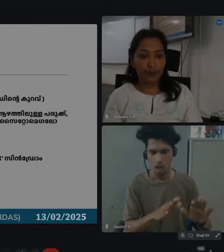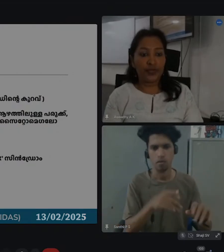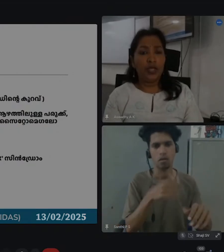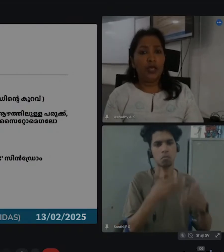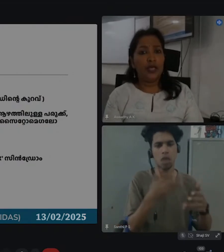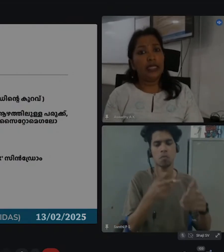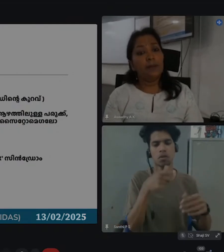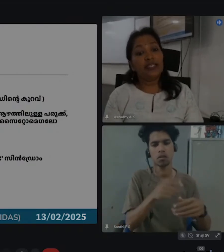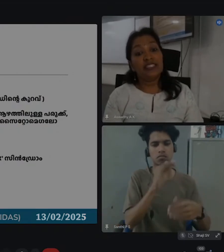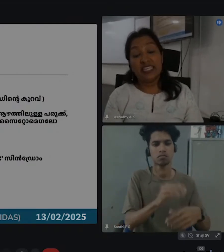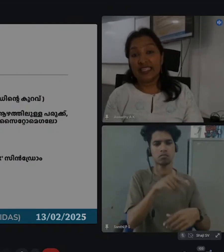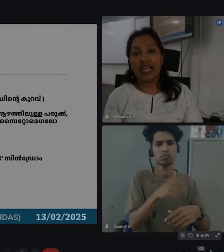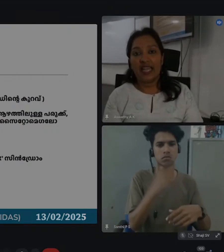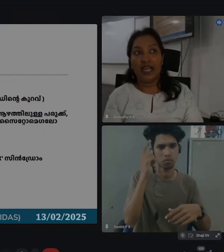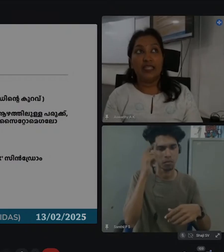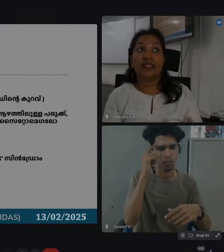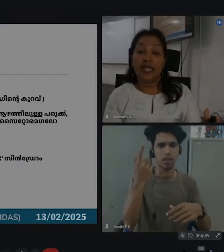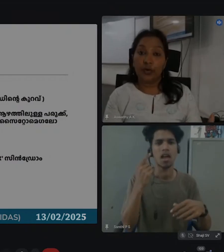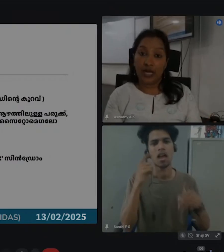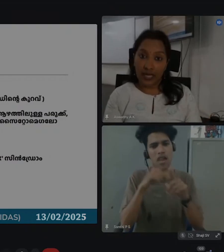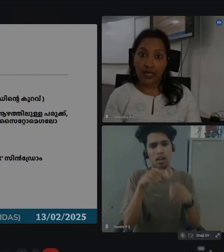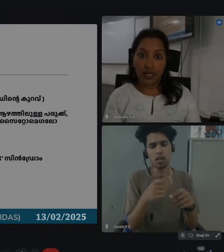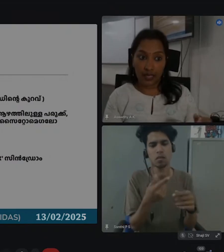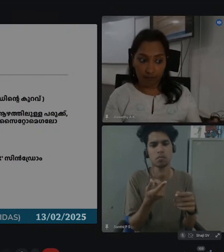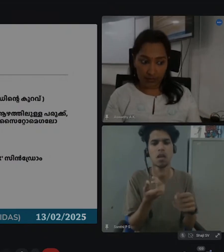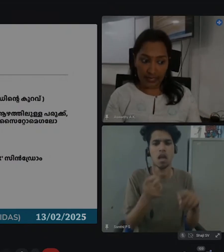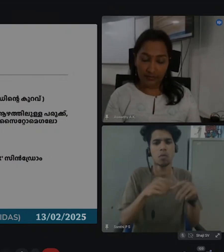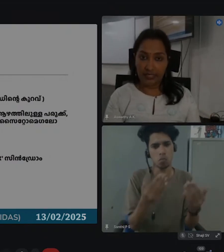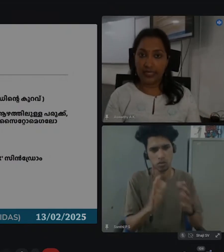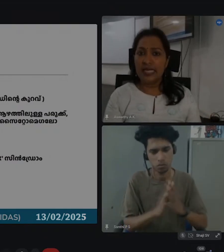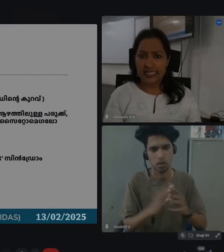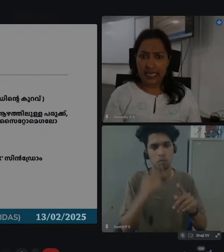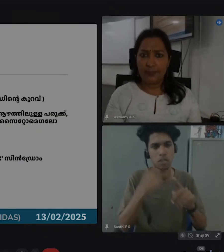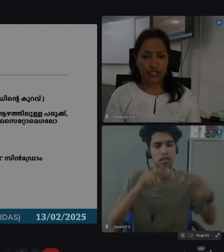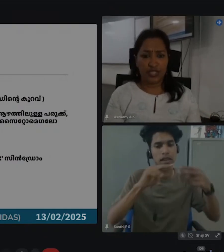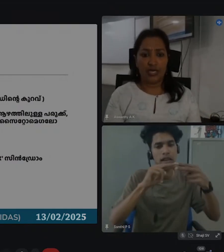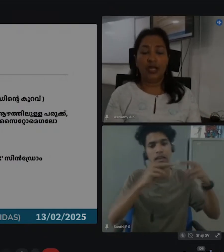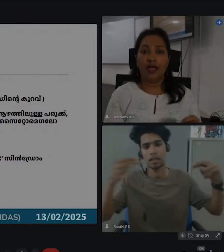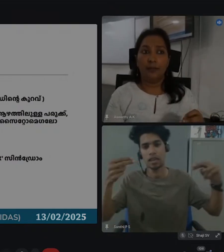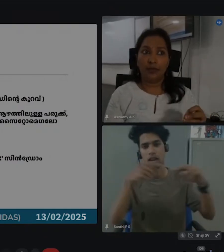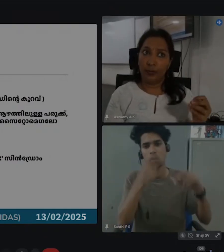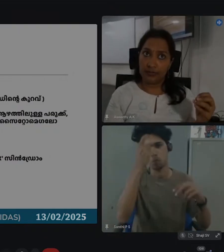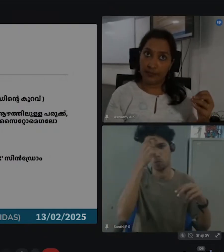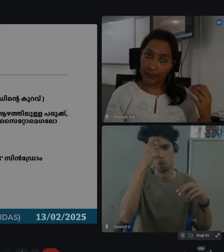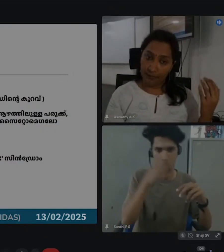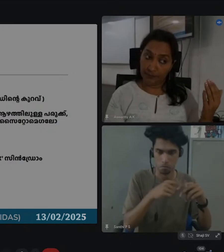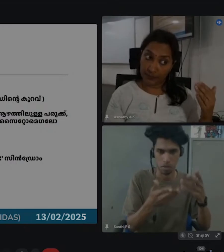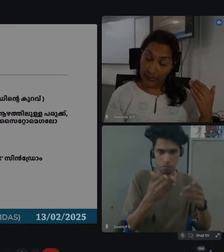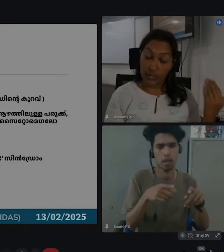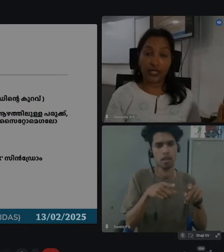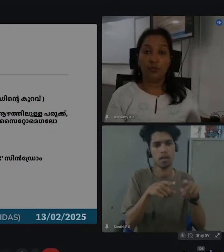ബാധിക്കുന്നു. ഇനി മറ്റ് ജനിതക കാരണങ്ങൾ, അതായത് തലമുറകളാൽ കടന്നു വരുന്ന ചില പ്രശ്നങ്ങൾ, കുടുംബത്തിൽ